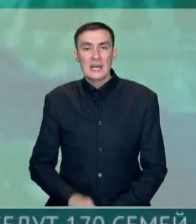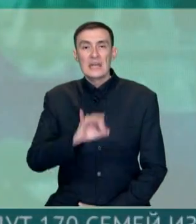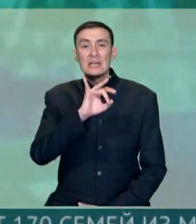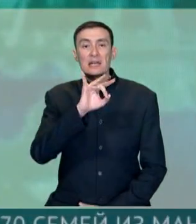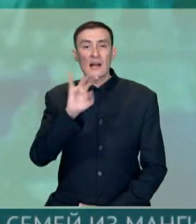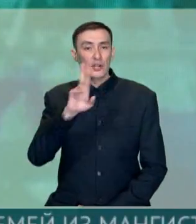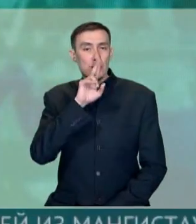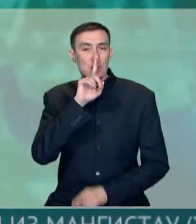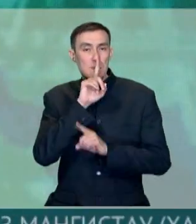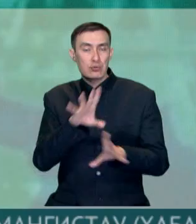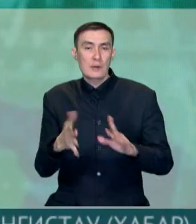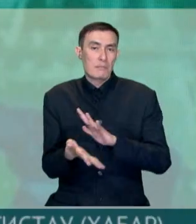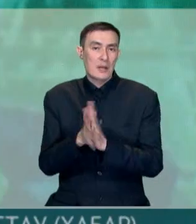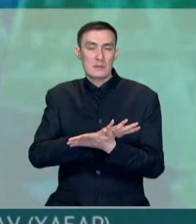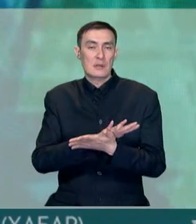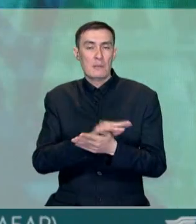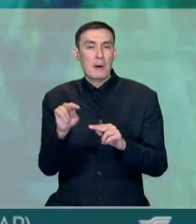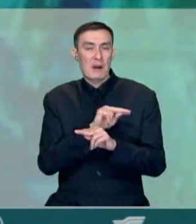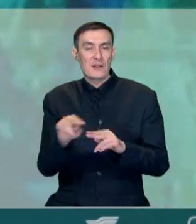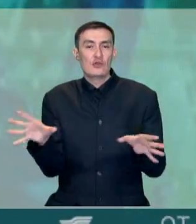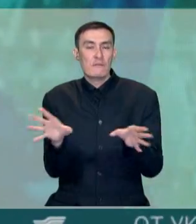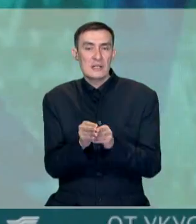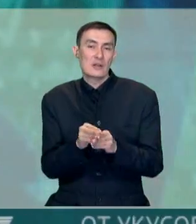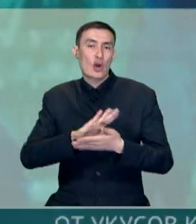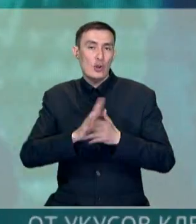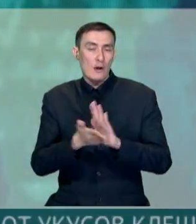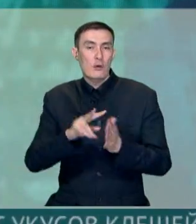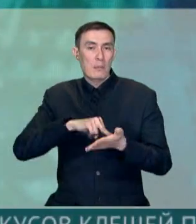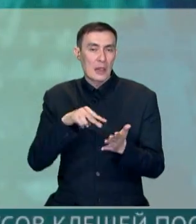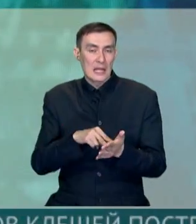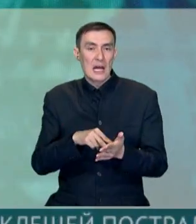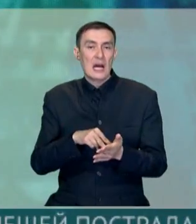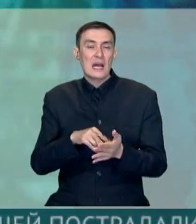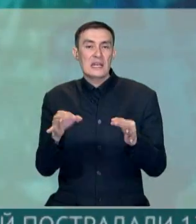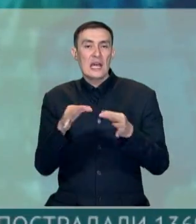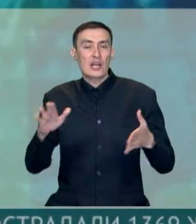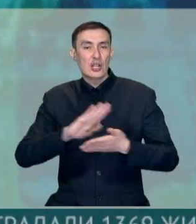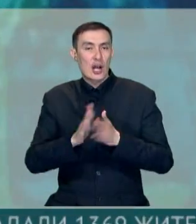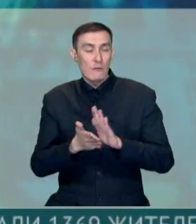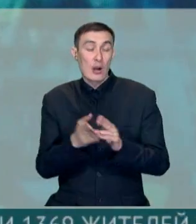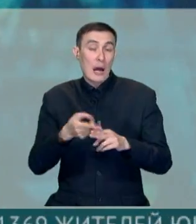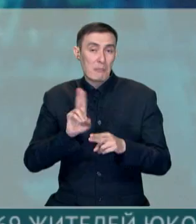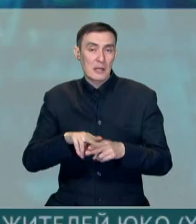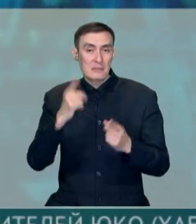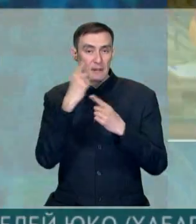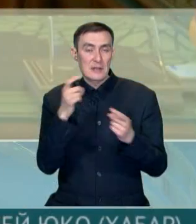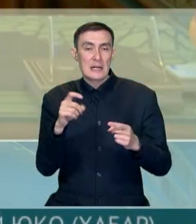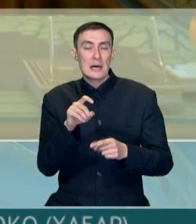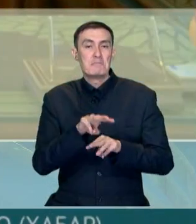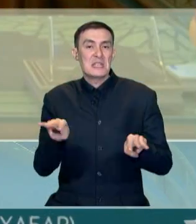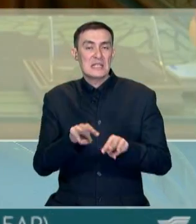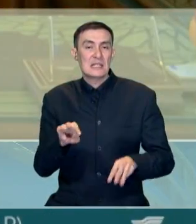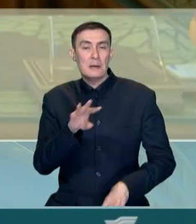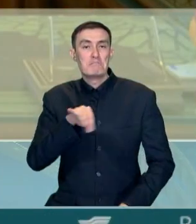не станет пересматривать или вносить поправки в совместный всеобъемлющий план действий или ядерную сделку. Об этом заявил министр иностранных дел